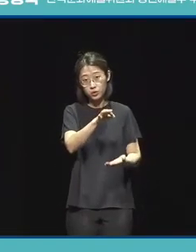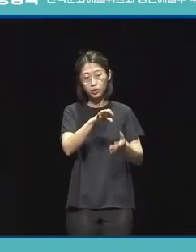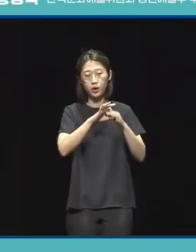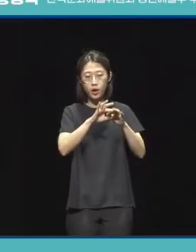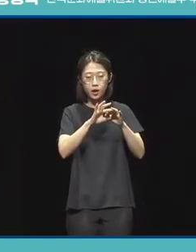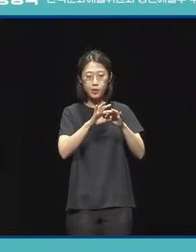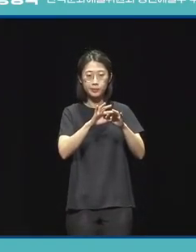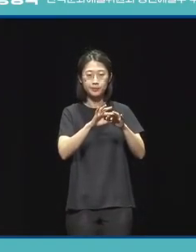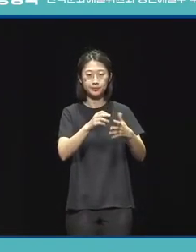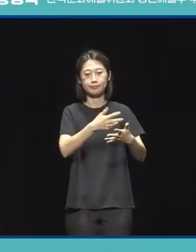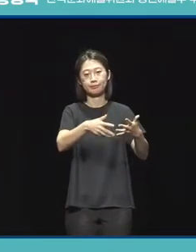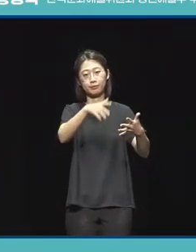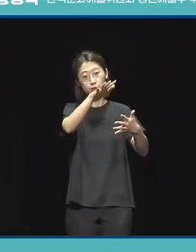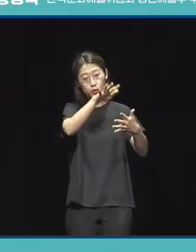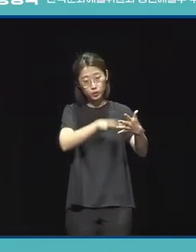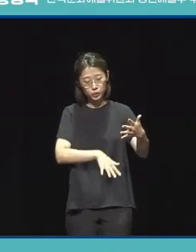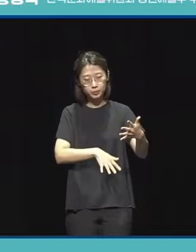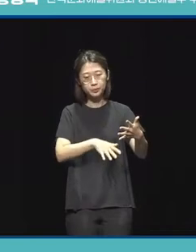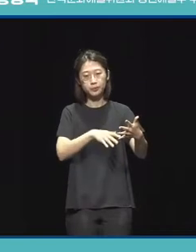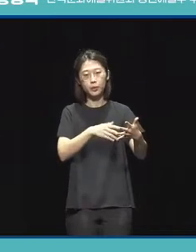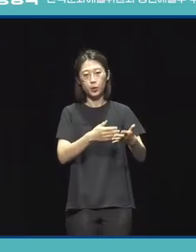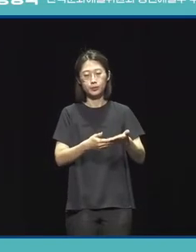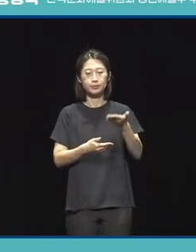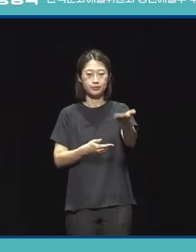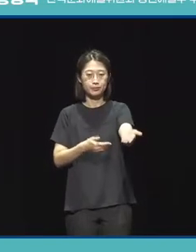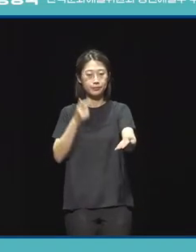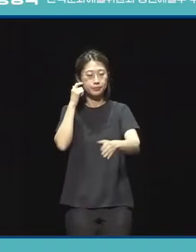가이드라인을 좀 드리도록 하겠습니다